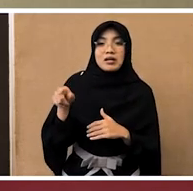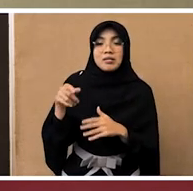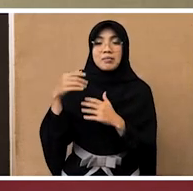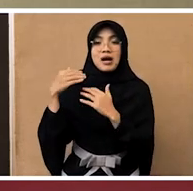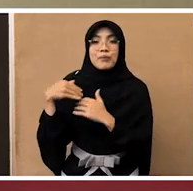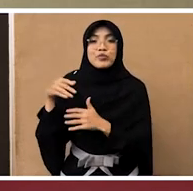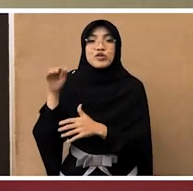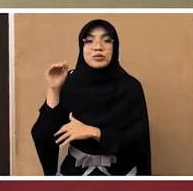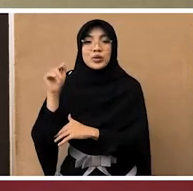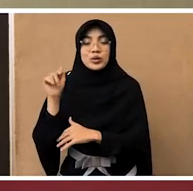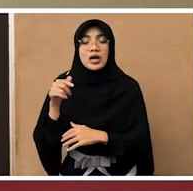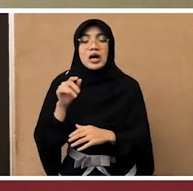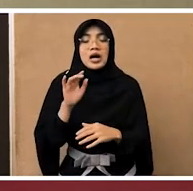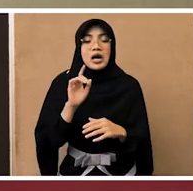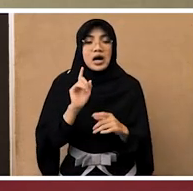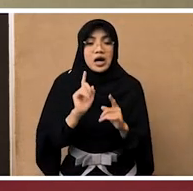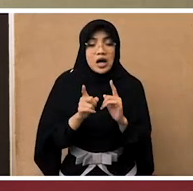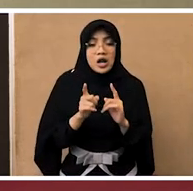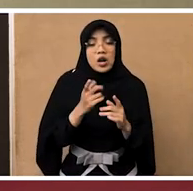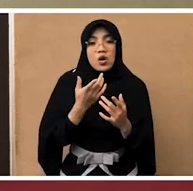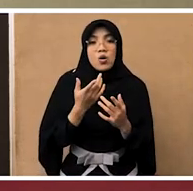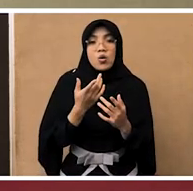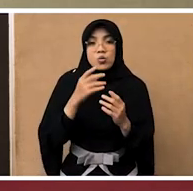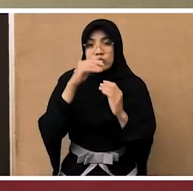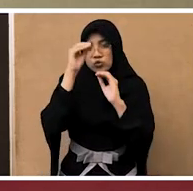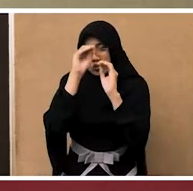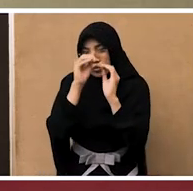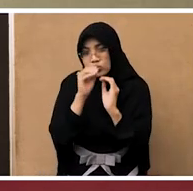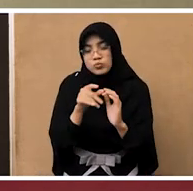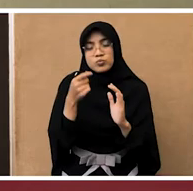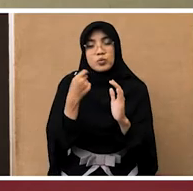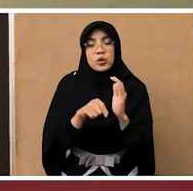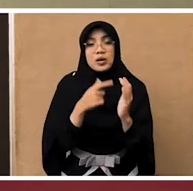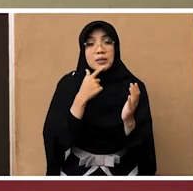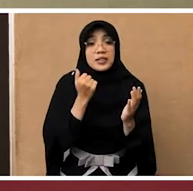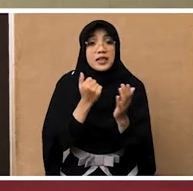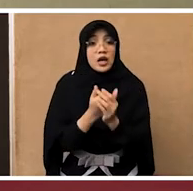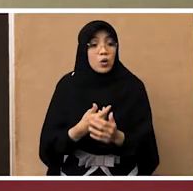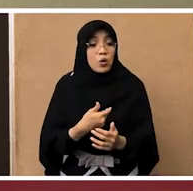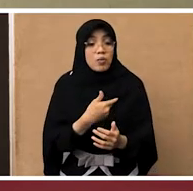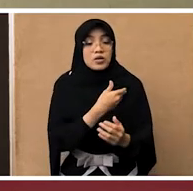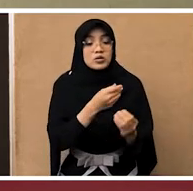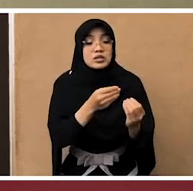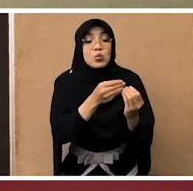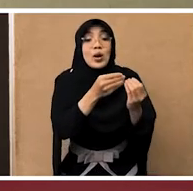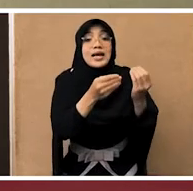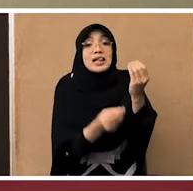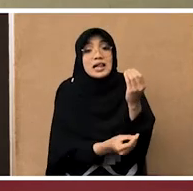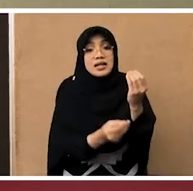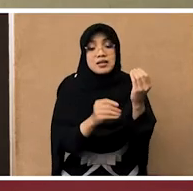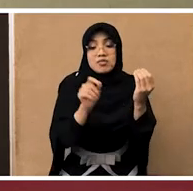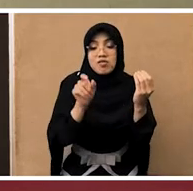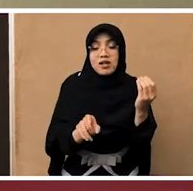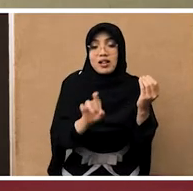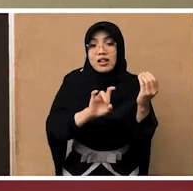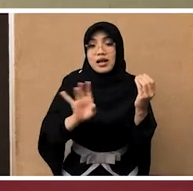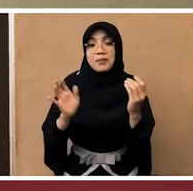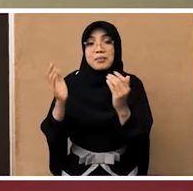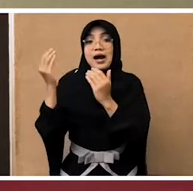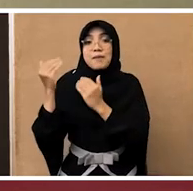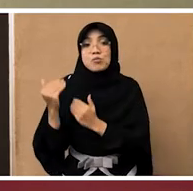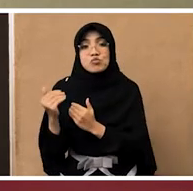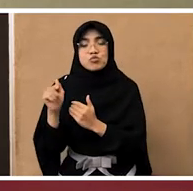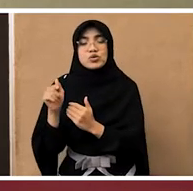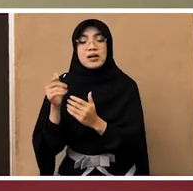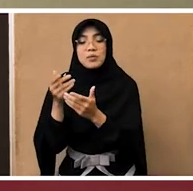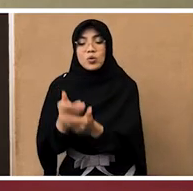Nah kalau kemudian rumusan pasalnya untuk kepentingan korban lalu diwakilkan dengan pengampu dalam dan